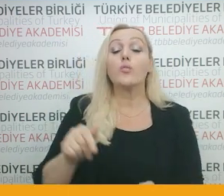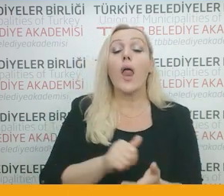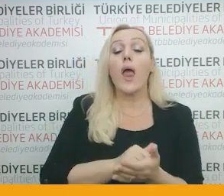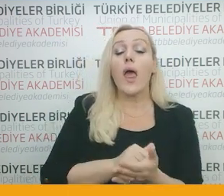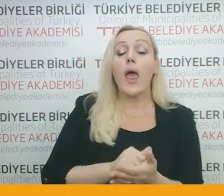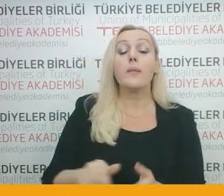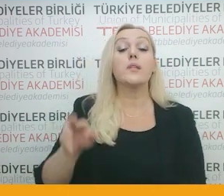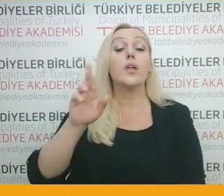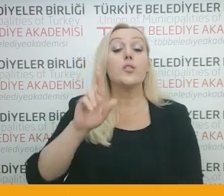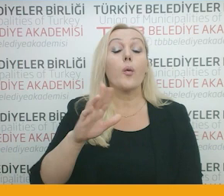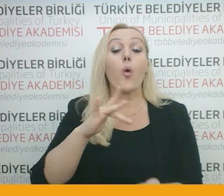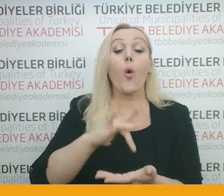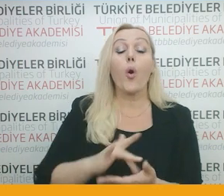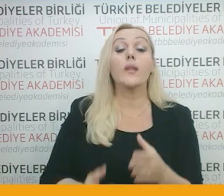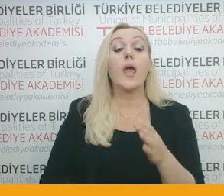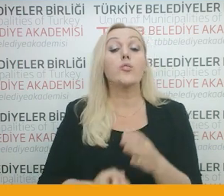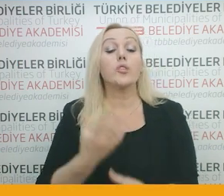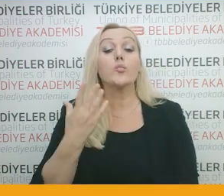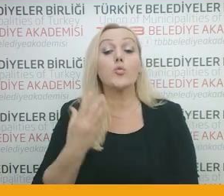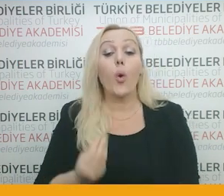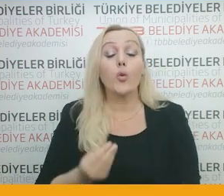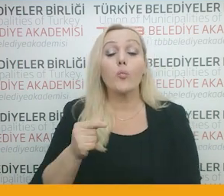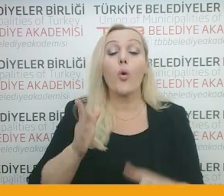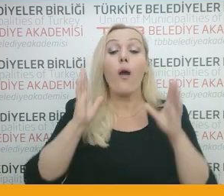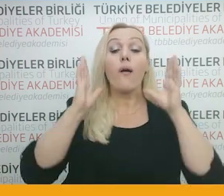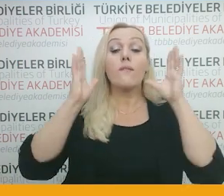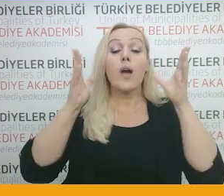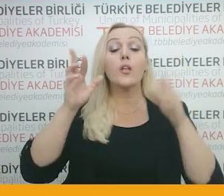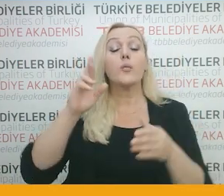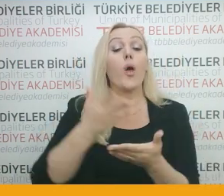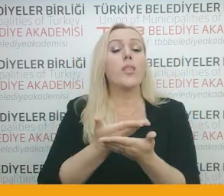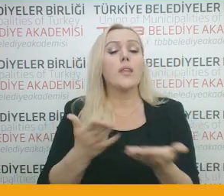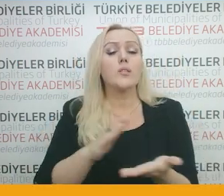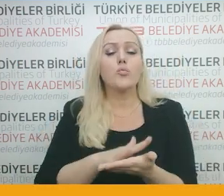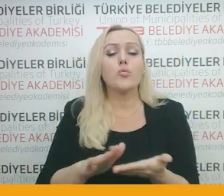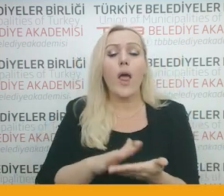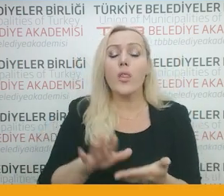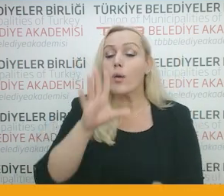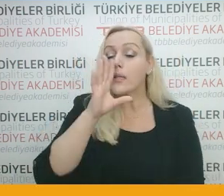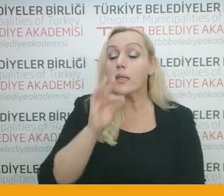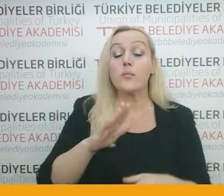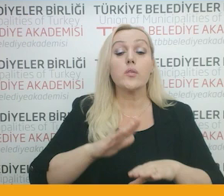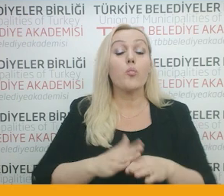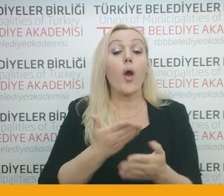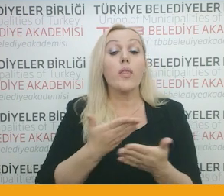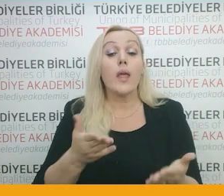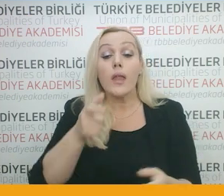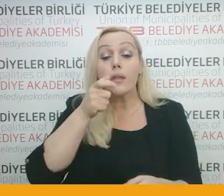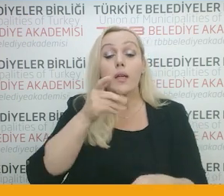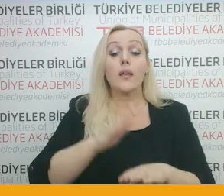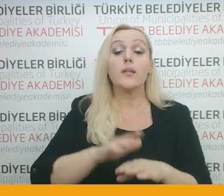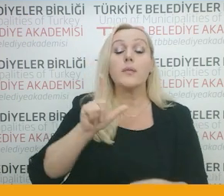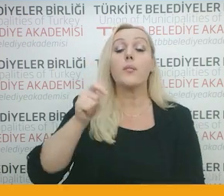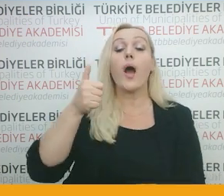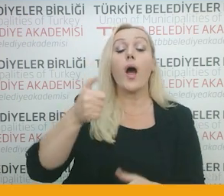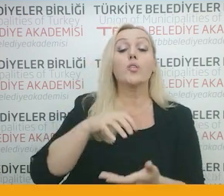faaliyet raporu ortaya çıkıyor. Bu faaliyet raporlarının nasıl düzenleneceğini, kim düzenleyeceğini, nelere dikkat edilmesi gerektiğini